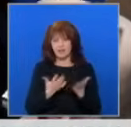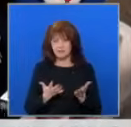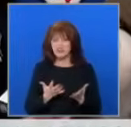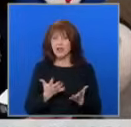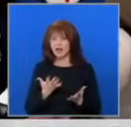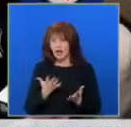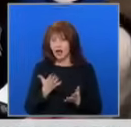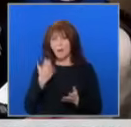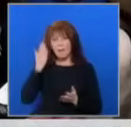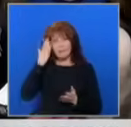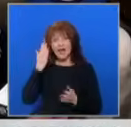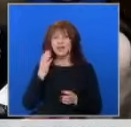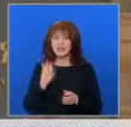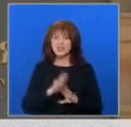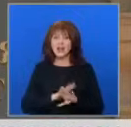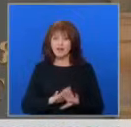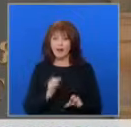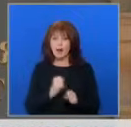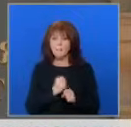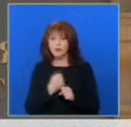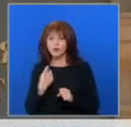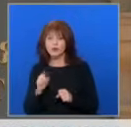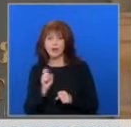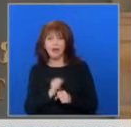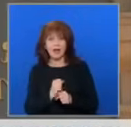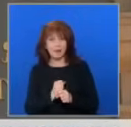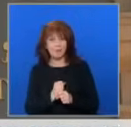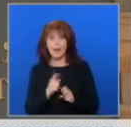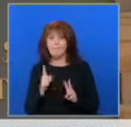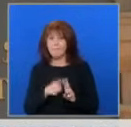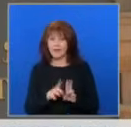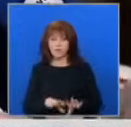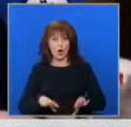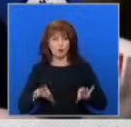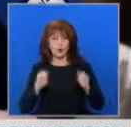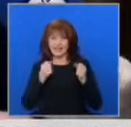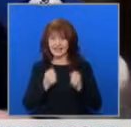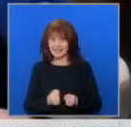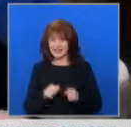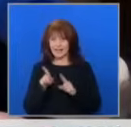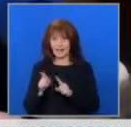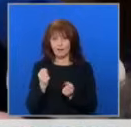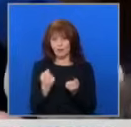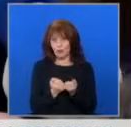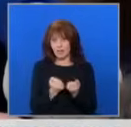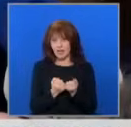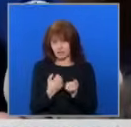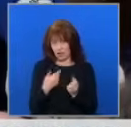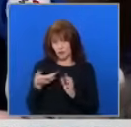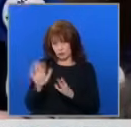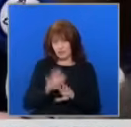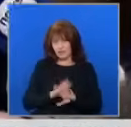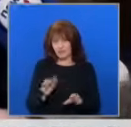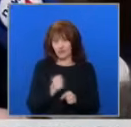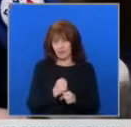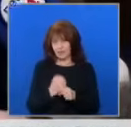да си върши другата работа, която не си я върши. Пеевски отново заяви, че е готов да седне в премиерския стол. Ако той не може да се справи, да отида да му свърша работата. Аз